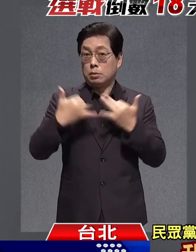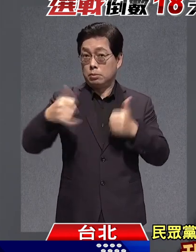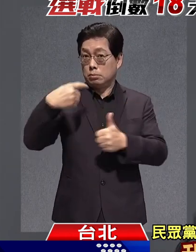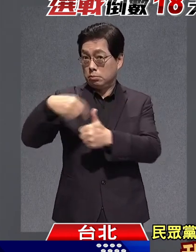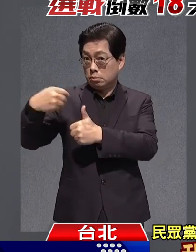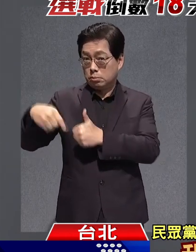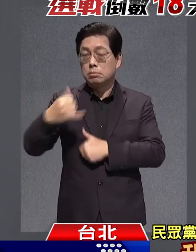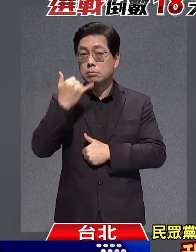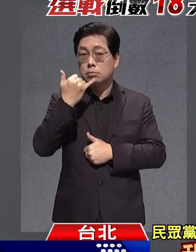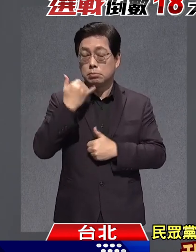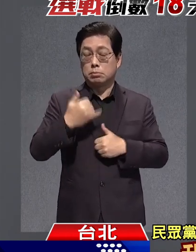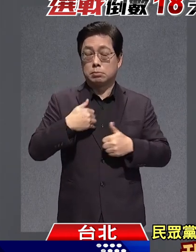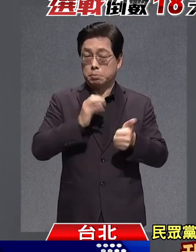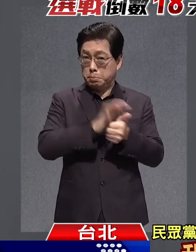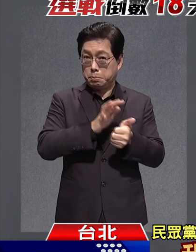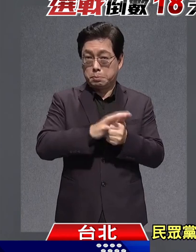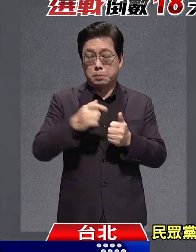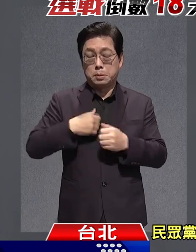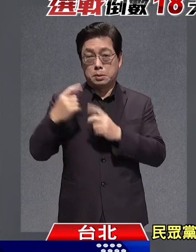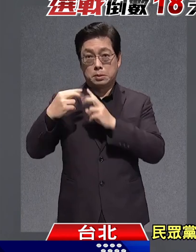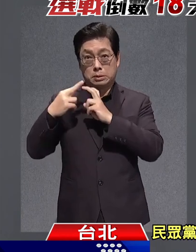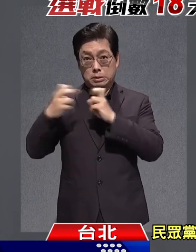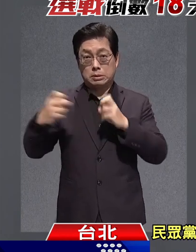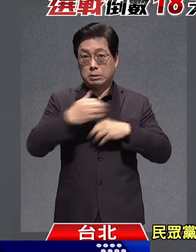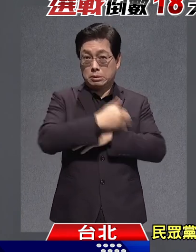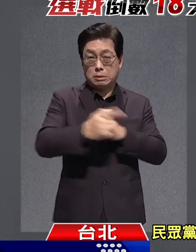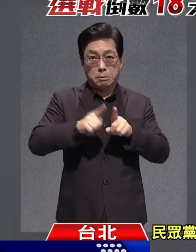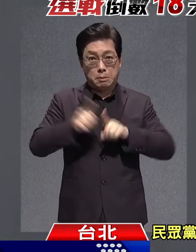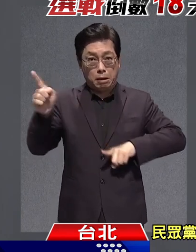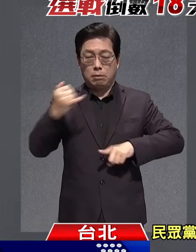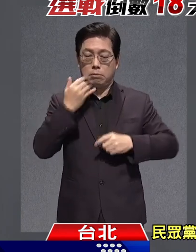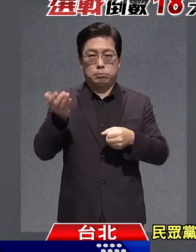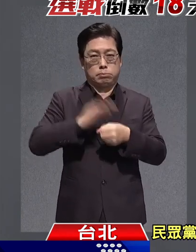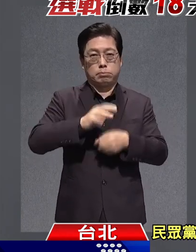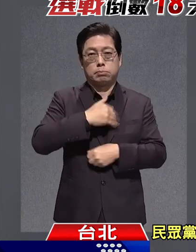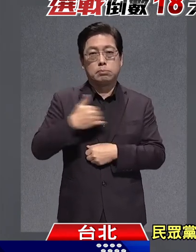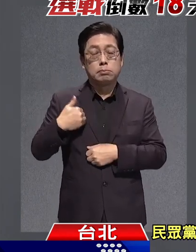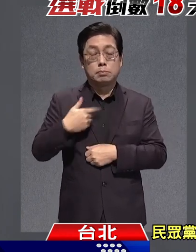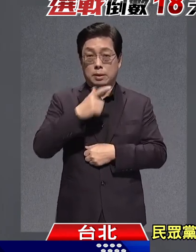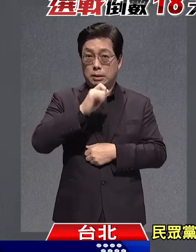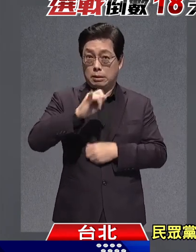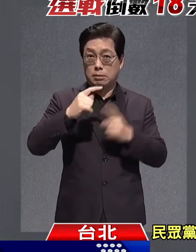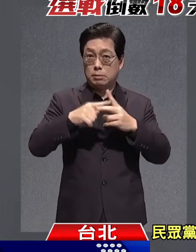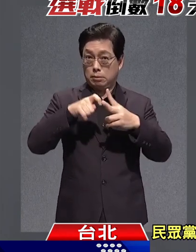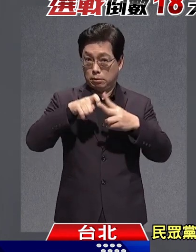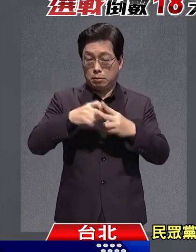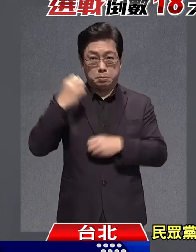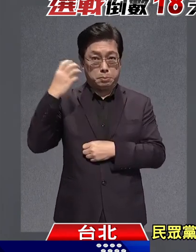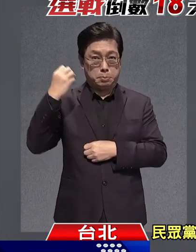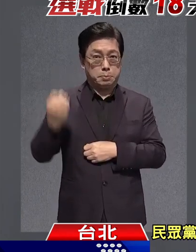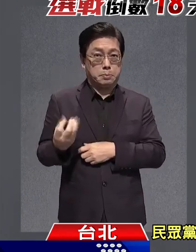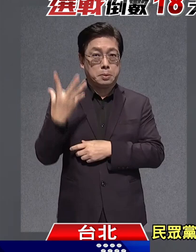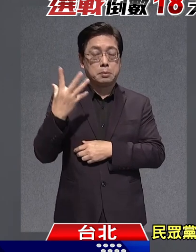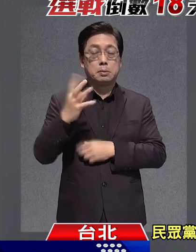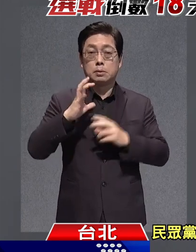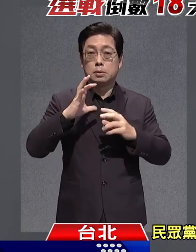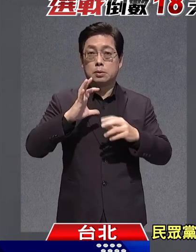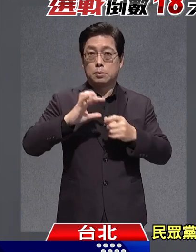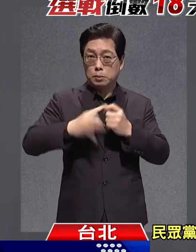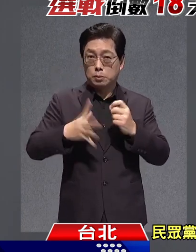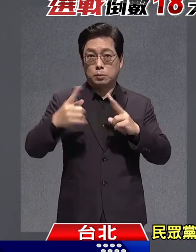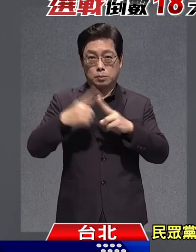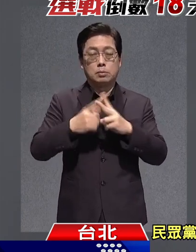络教学可以弥平城乡落差，落实教育平权。 AI 人工智慧已经崛起，国中小要纳